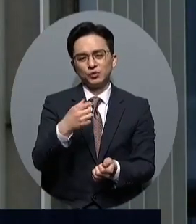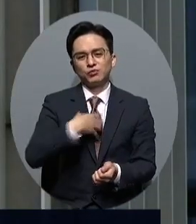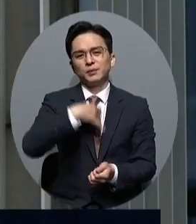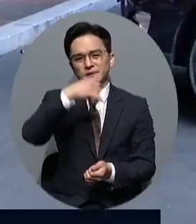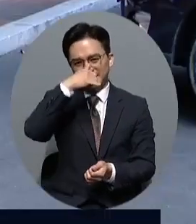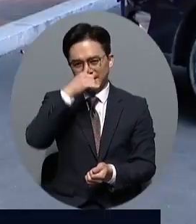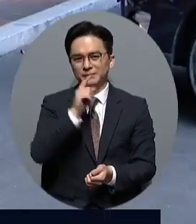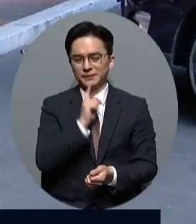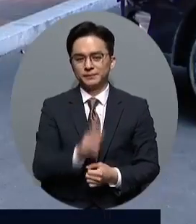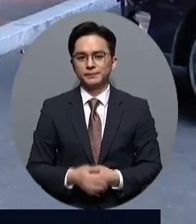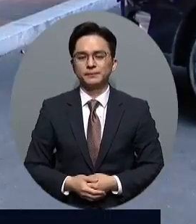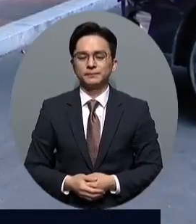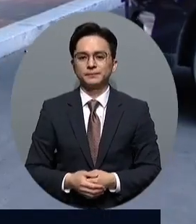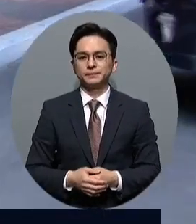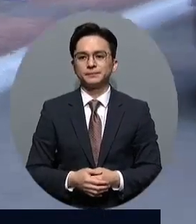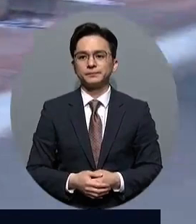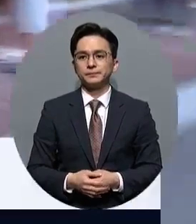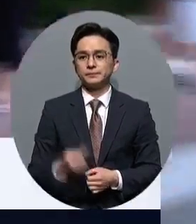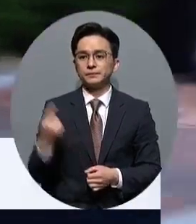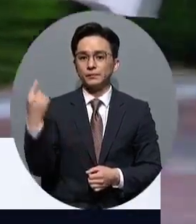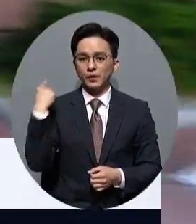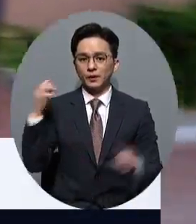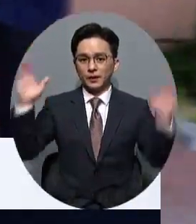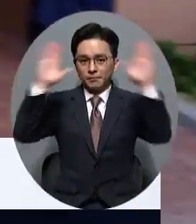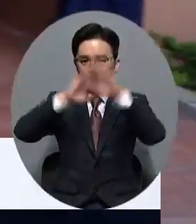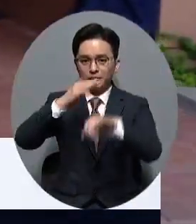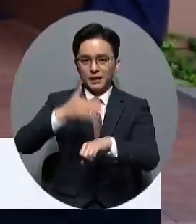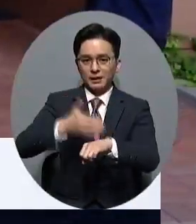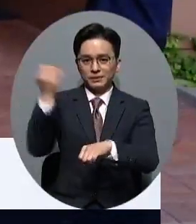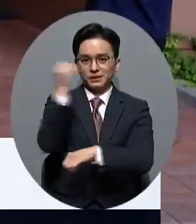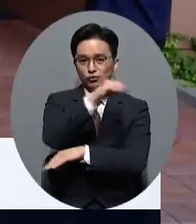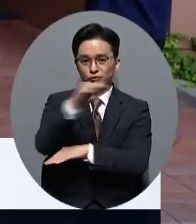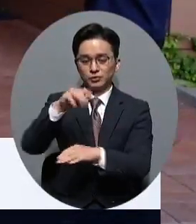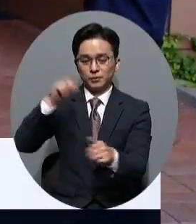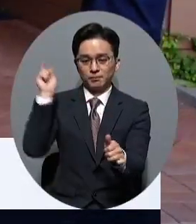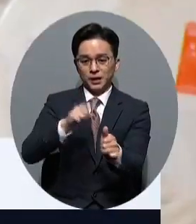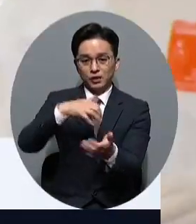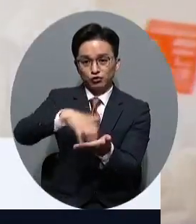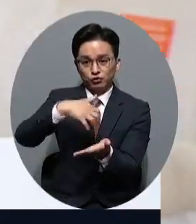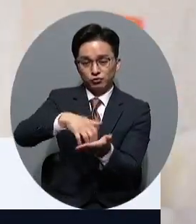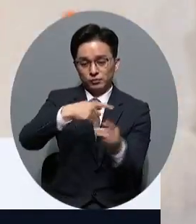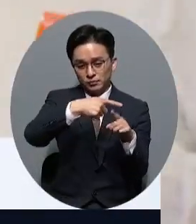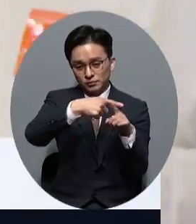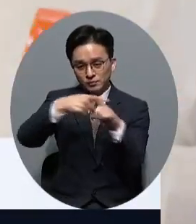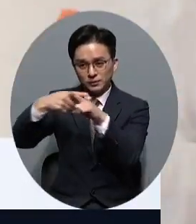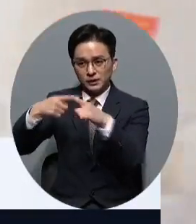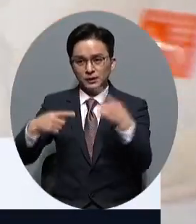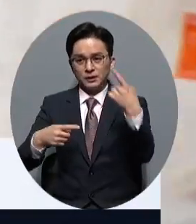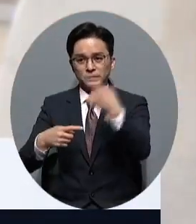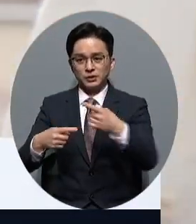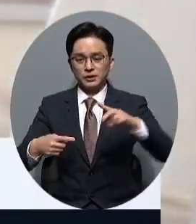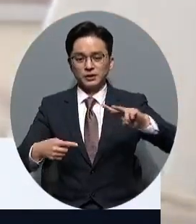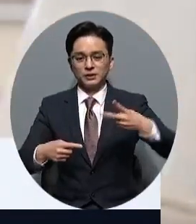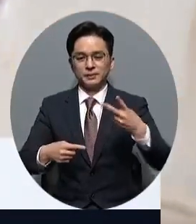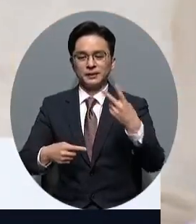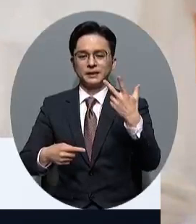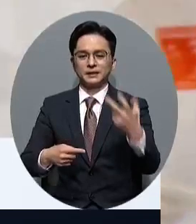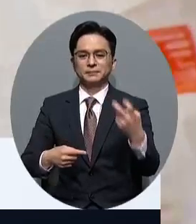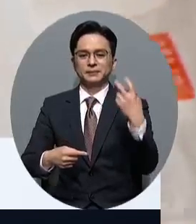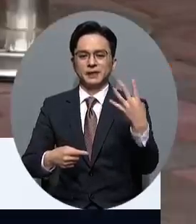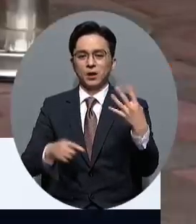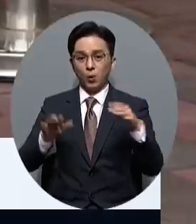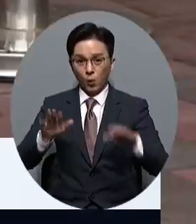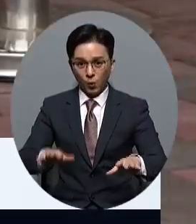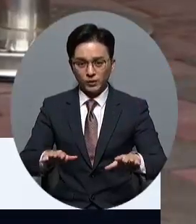이유입니다. 연휴 마지막 날이었던 어젯밤 9시를 기준으로 코로나19 확진자는 1,274명을 기록해